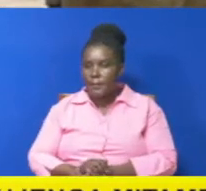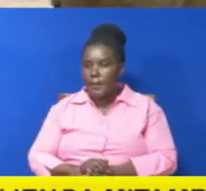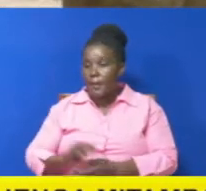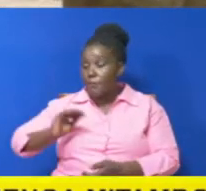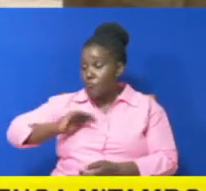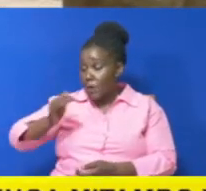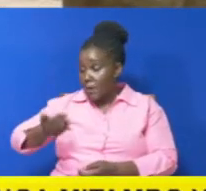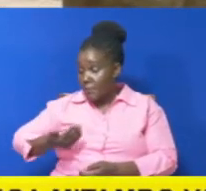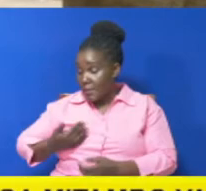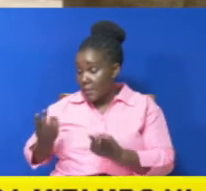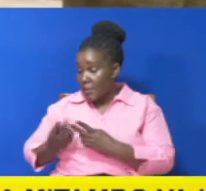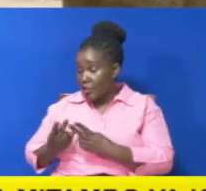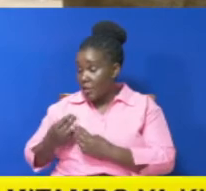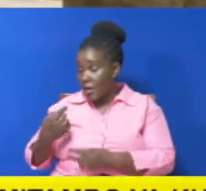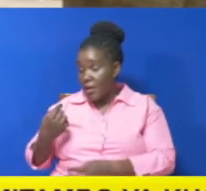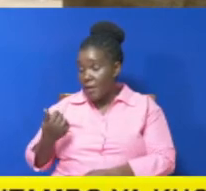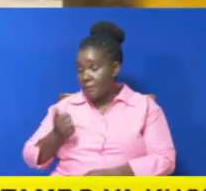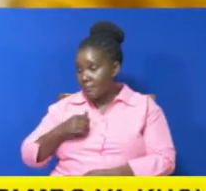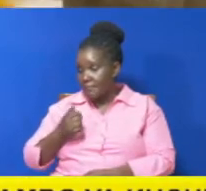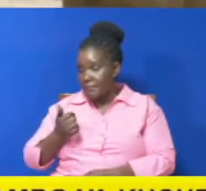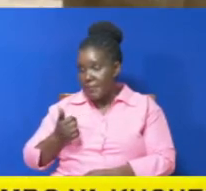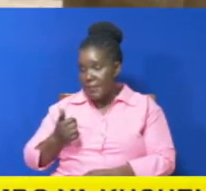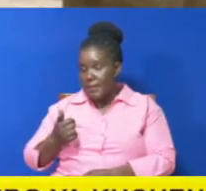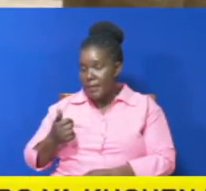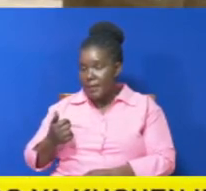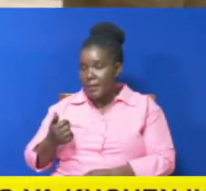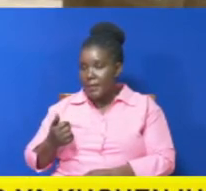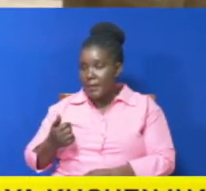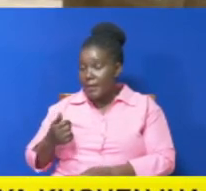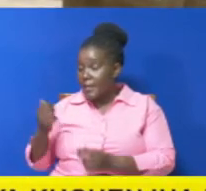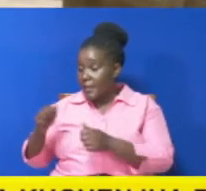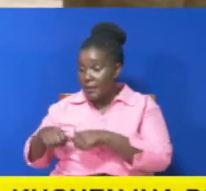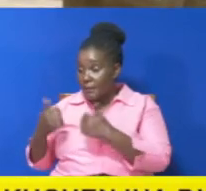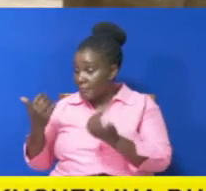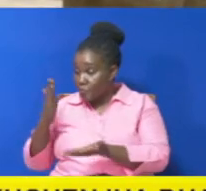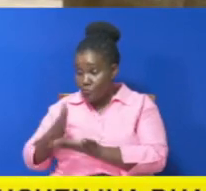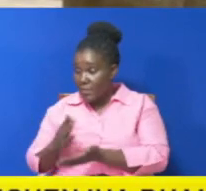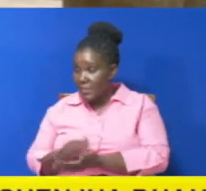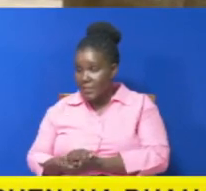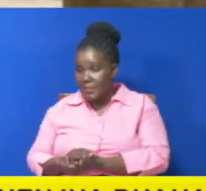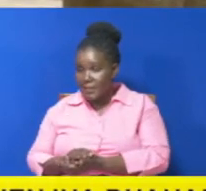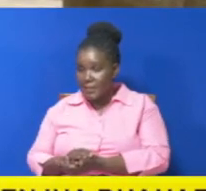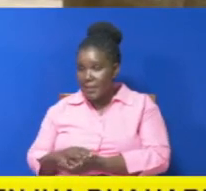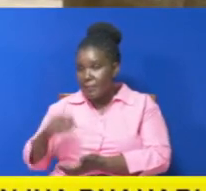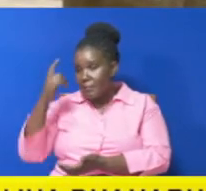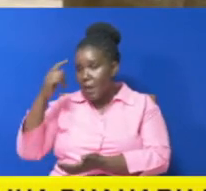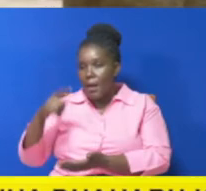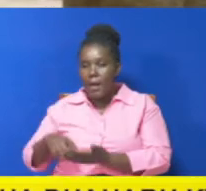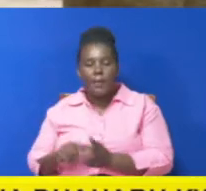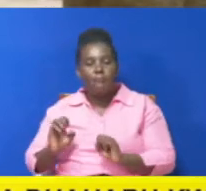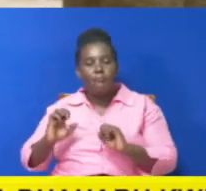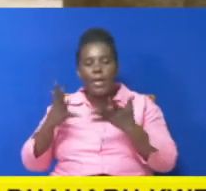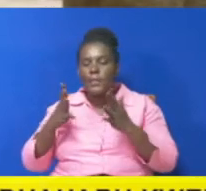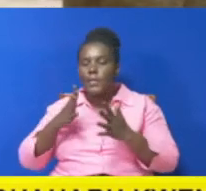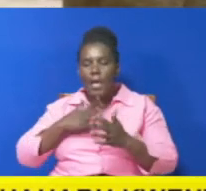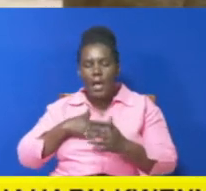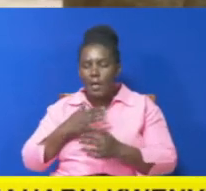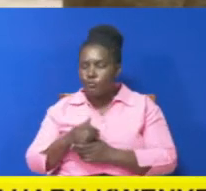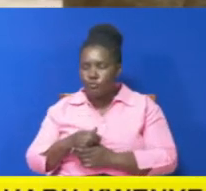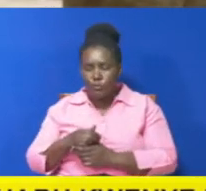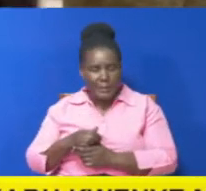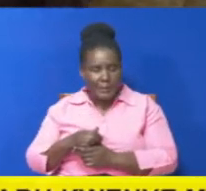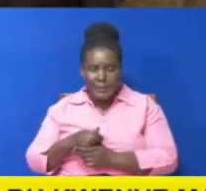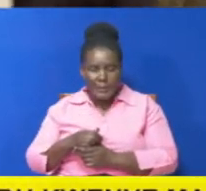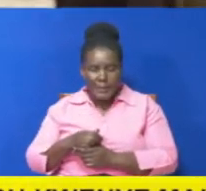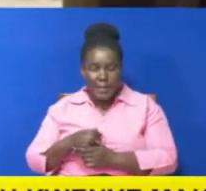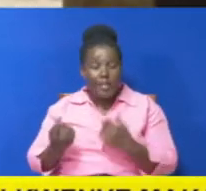kama mimi, jinsi hali ngumu ilivyokopa kiuchumi kwa sasa hivi, ukanipa talaka, unajua umenipa hofu sana ya maisha kwangu. Hata kama nikopo